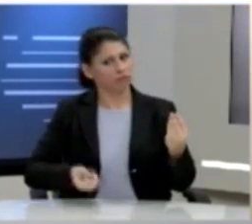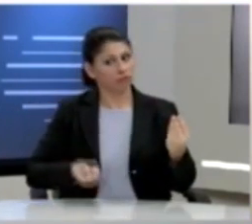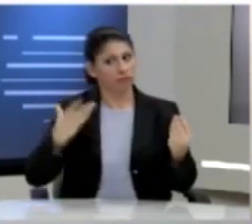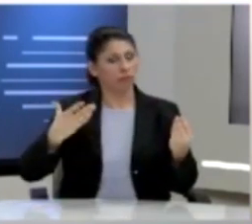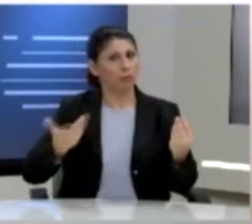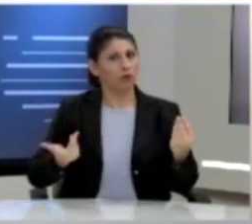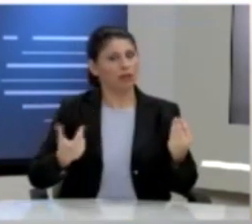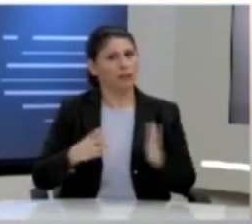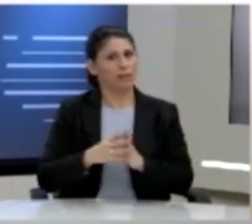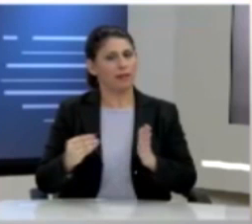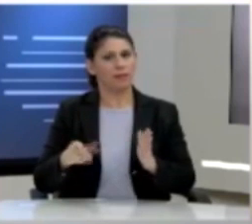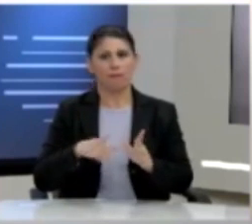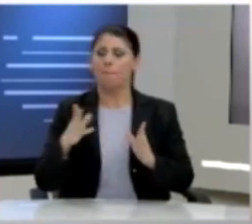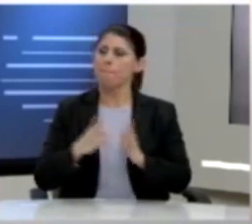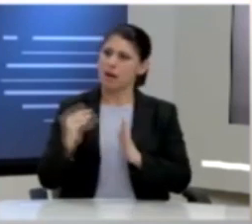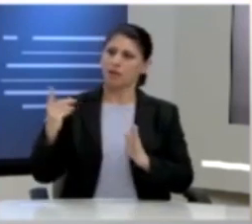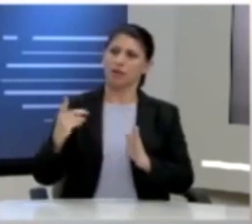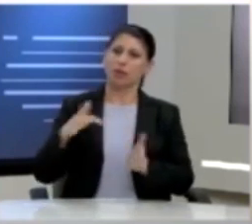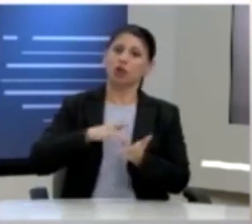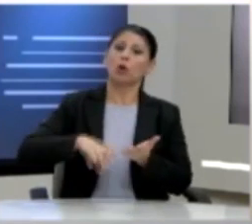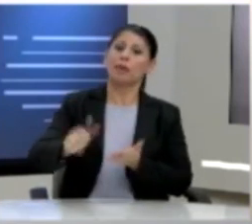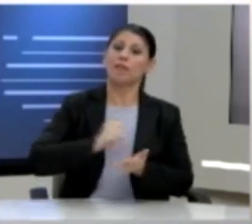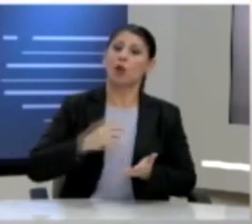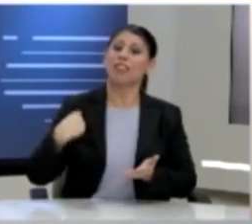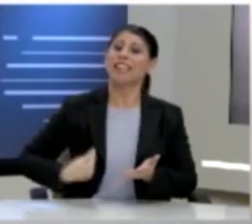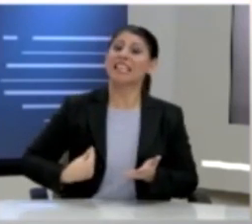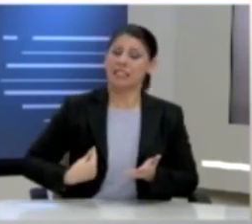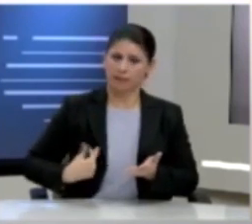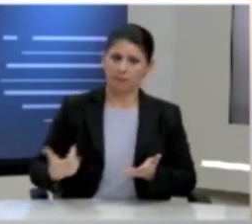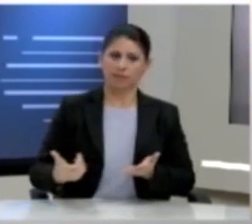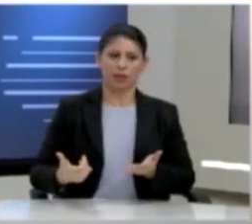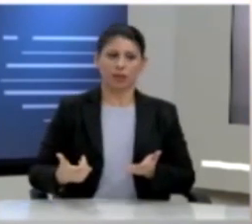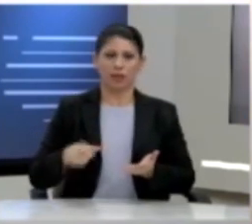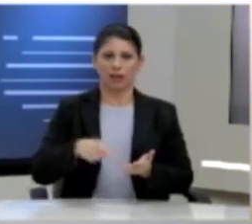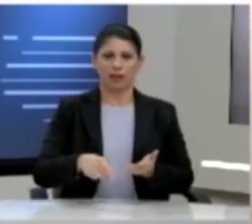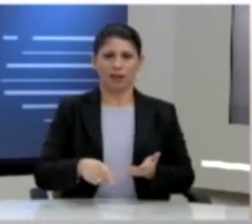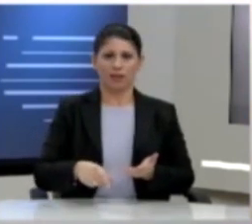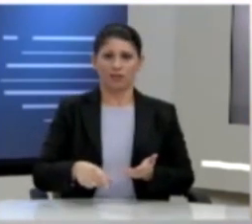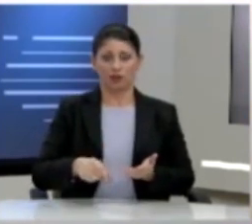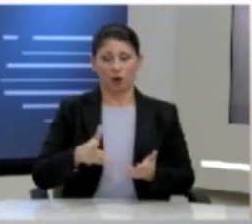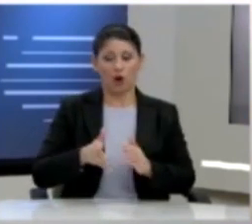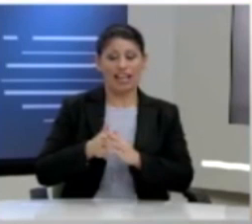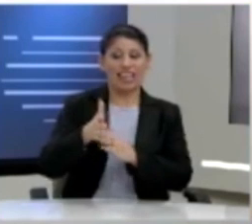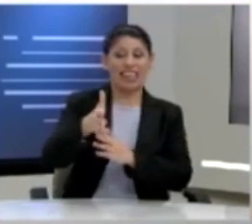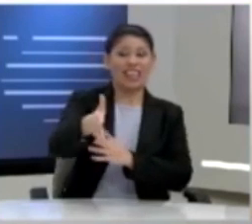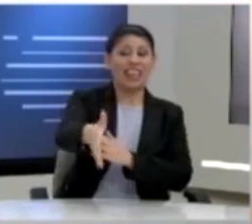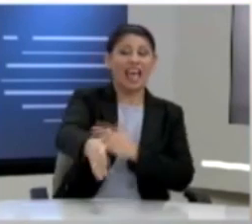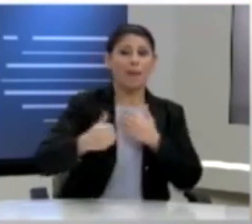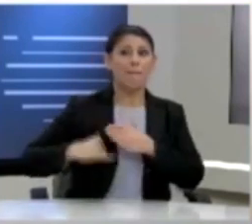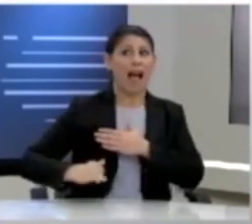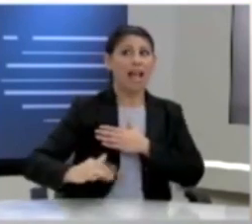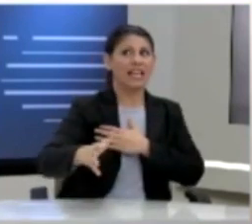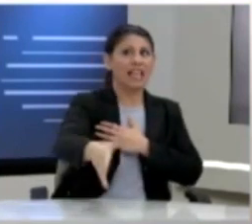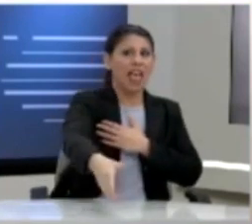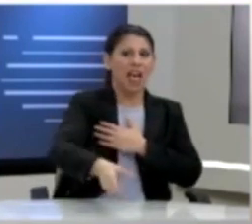επίκαιρα, παραδείγματος χάρη σε σχέση με την τοπική αυτοδιοίκηση. Το μακρύ χέρι της κάθε κυβέρνησης και